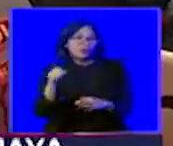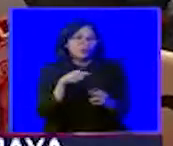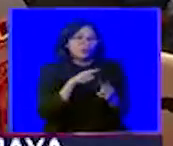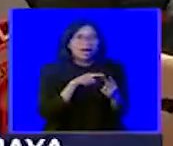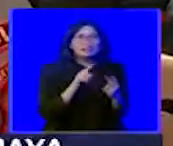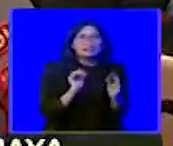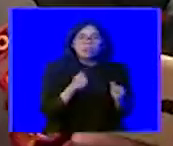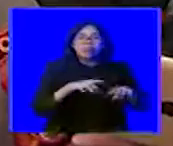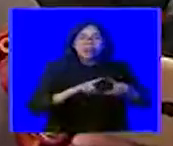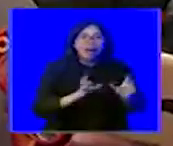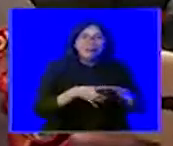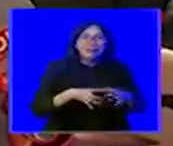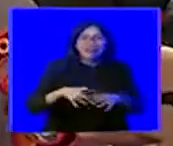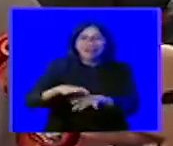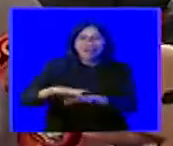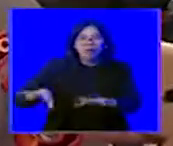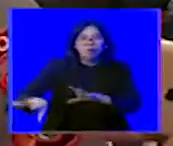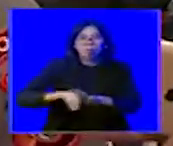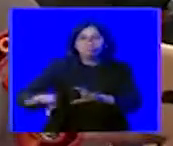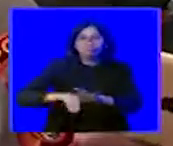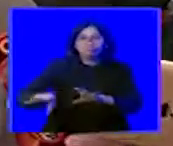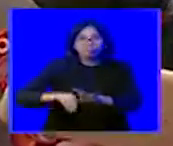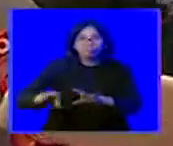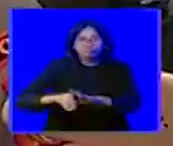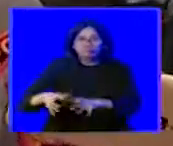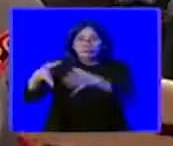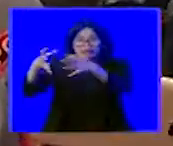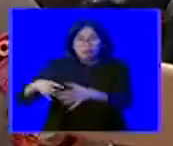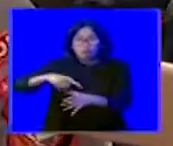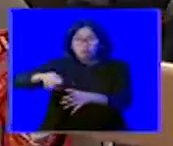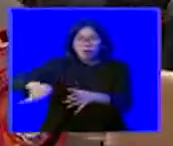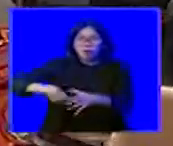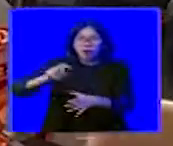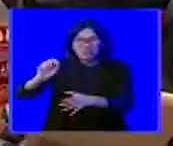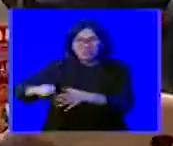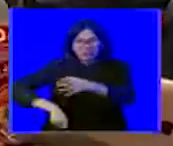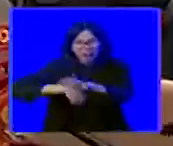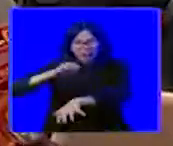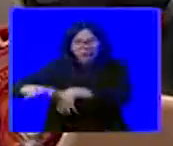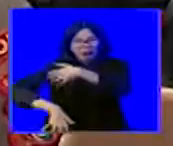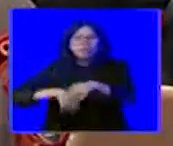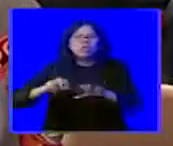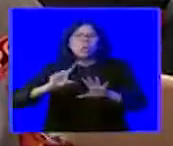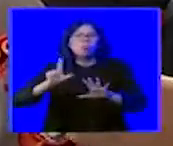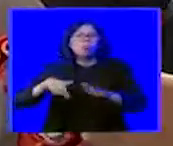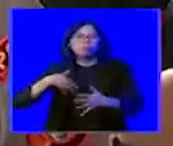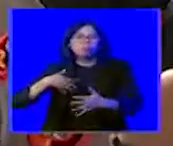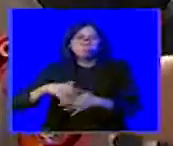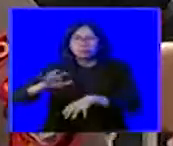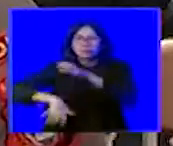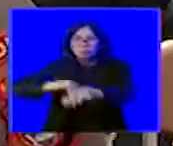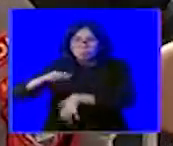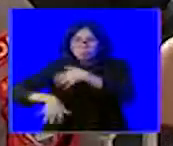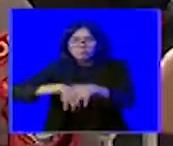alat pompa air, ya, untuk pada saat dia menggali. Memang waktu itu si tersangka ini memesan kepada kedua